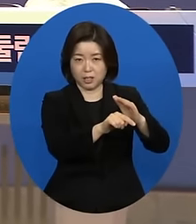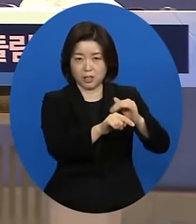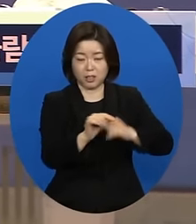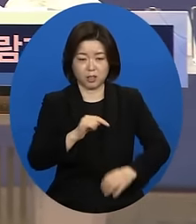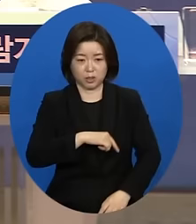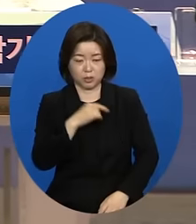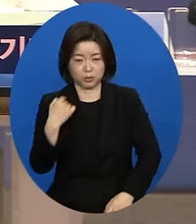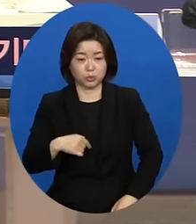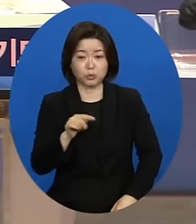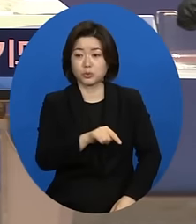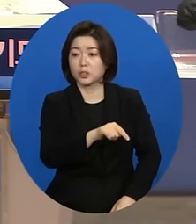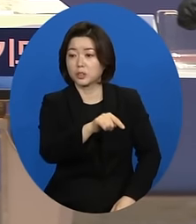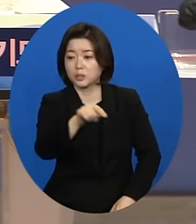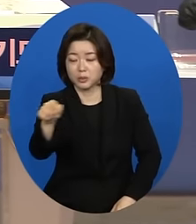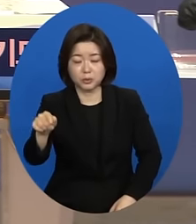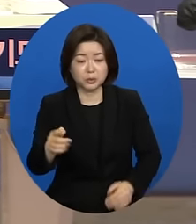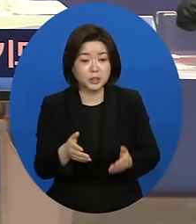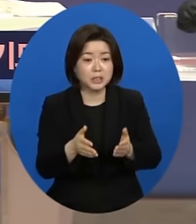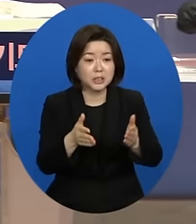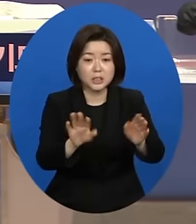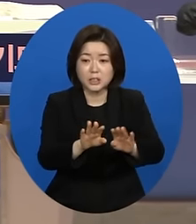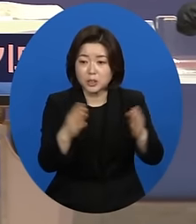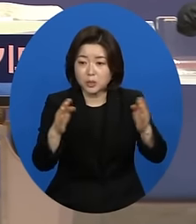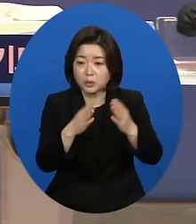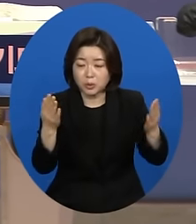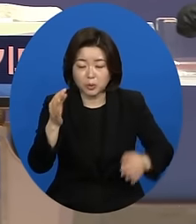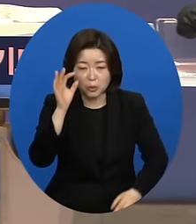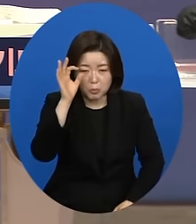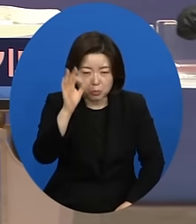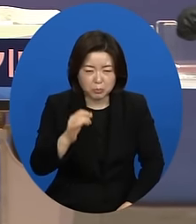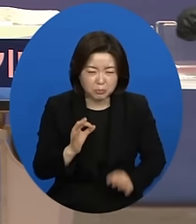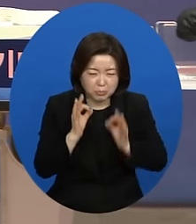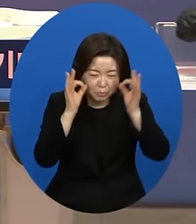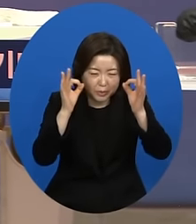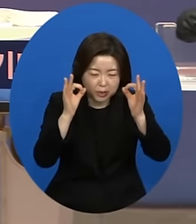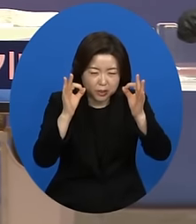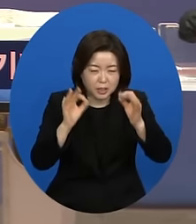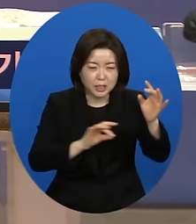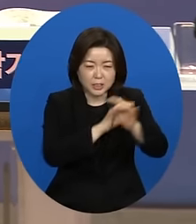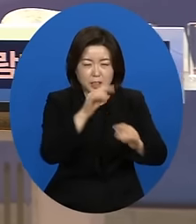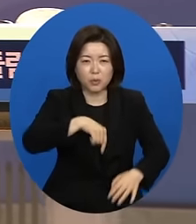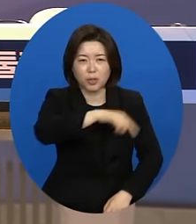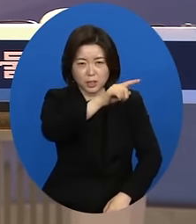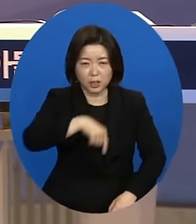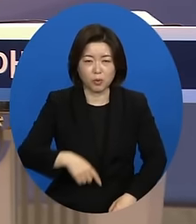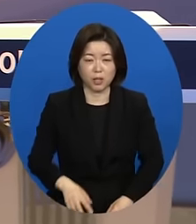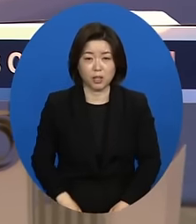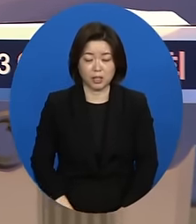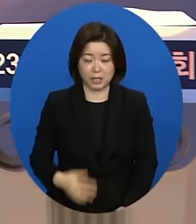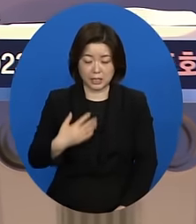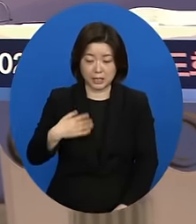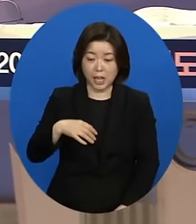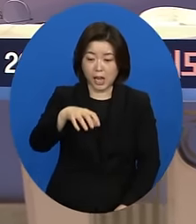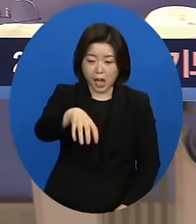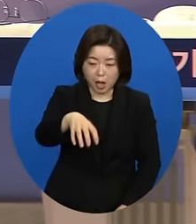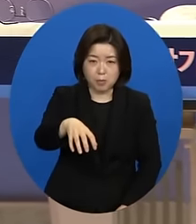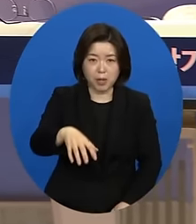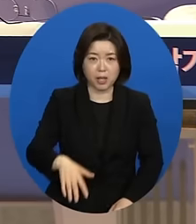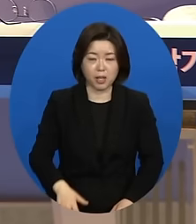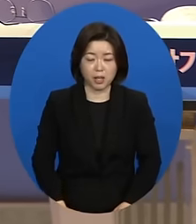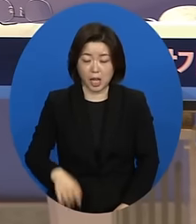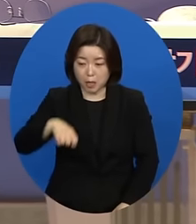중국에 들어가는 길을 열어보려고 태국에 갔다가 돌아왔는데, 저 앞에 앉아서 식사하던 여자 한 분,